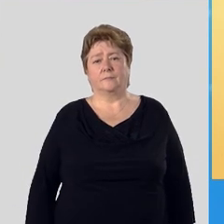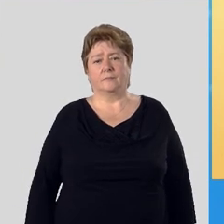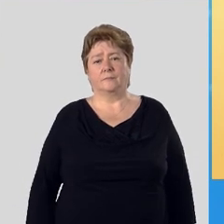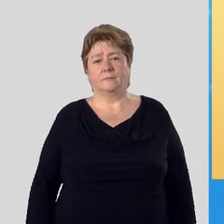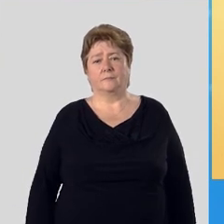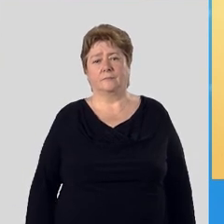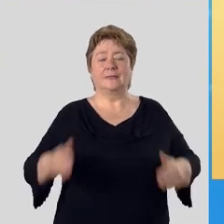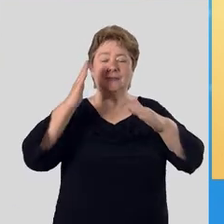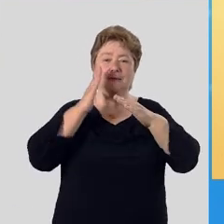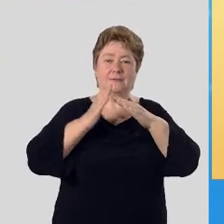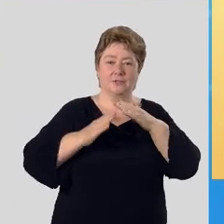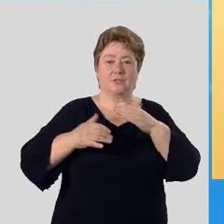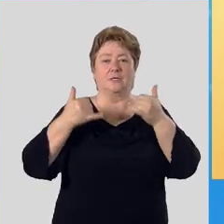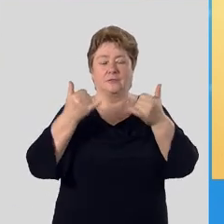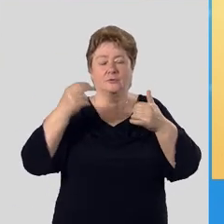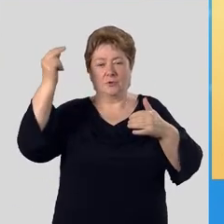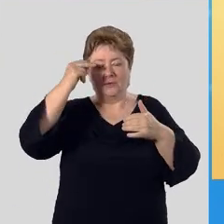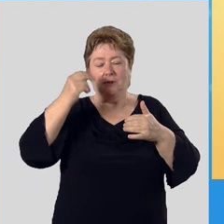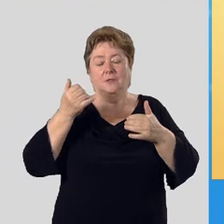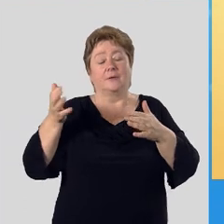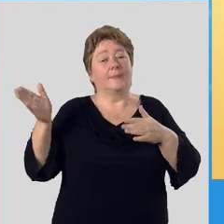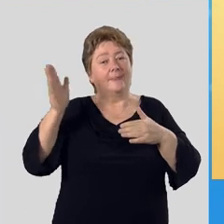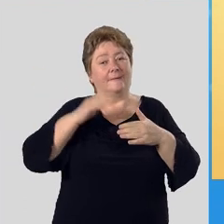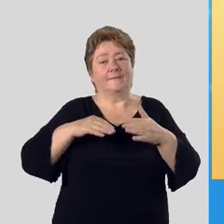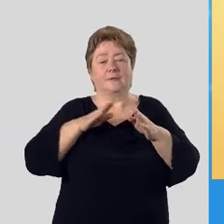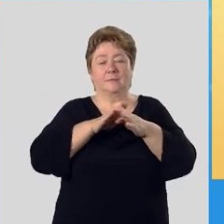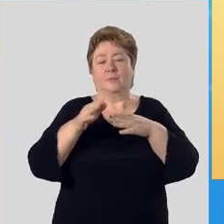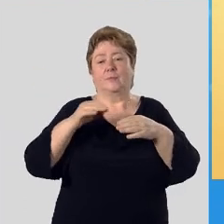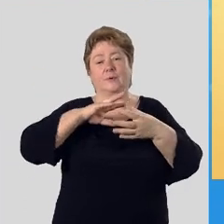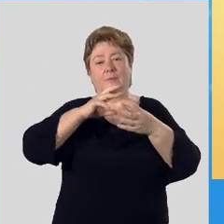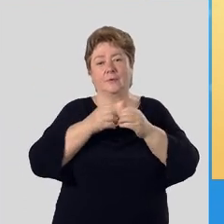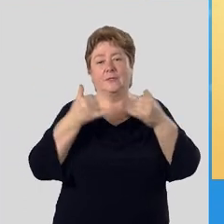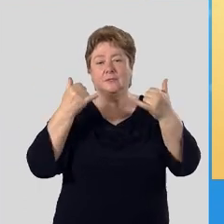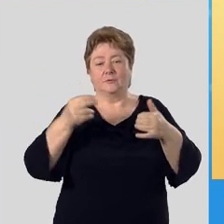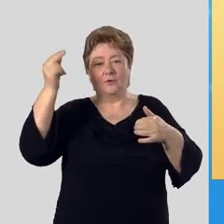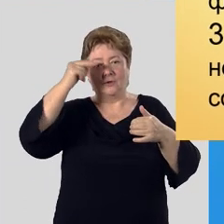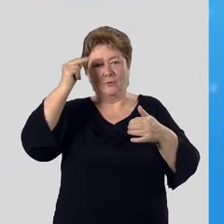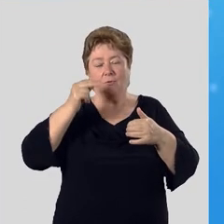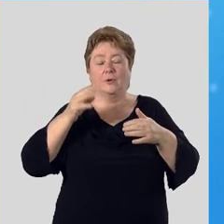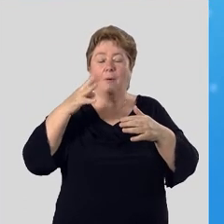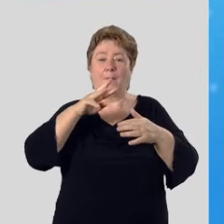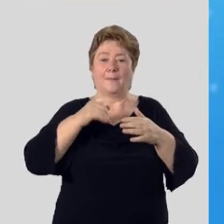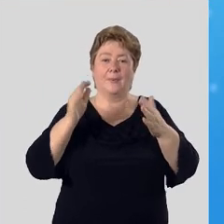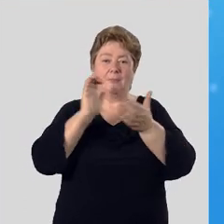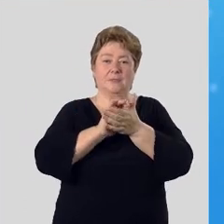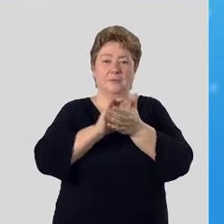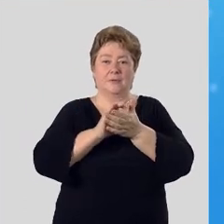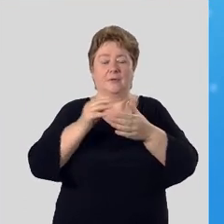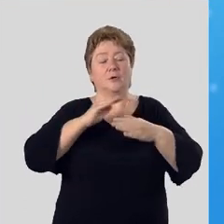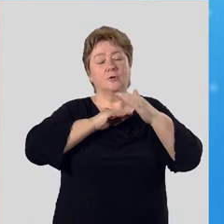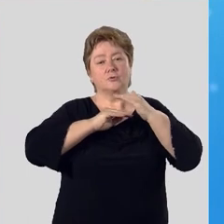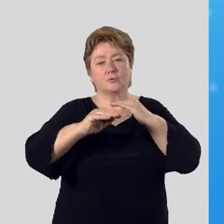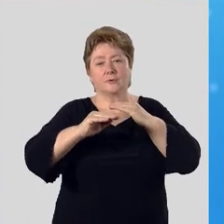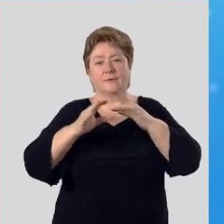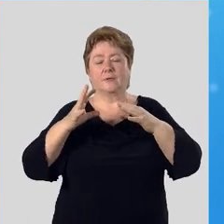Ну и завершая наш урок, давайте подведем итог. Сегодня на уроке мы познакомились с